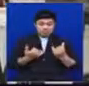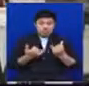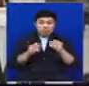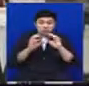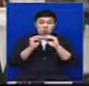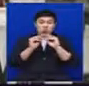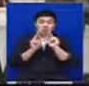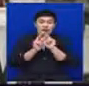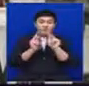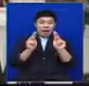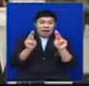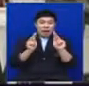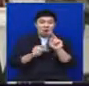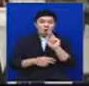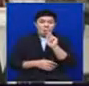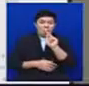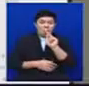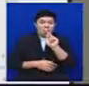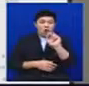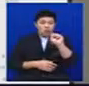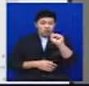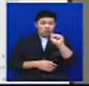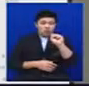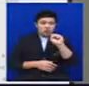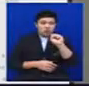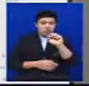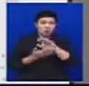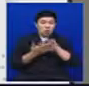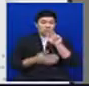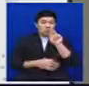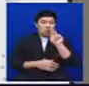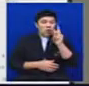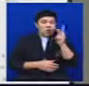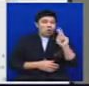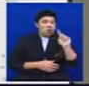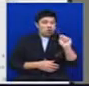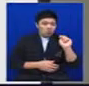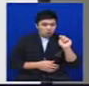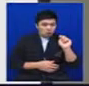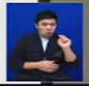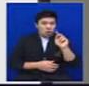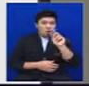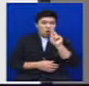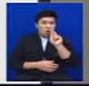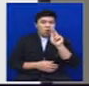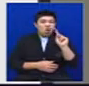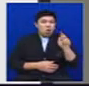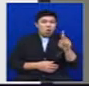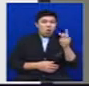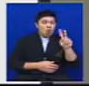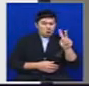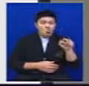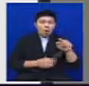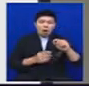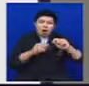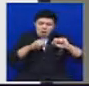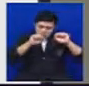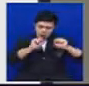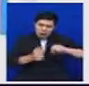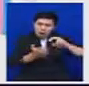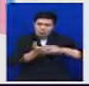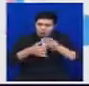คณะกรรมการกิจการโทรคมนาคมหรือกทค.ได้มีมติรับรองผู้ผ่านการตรวจสอบ